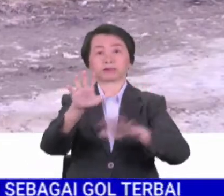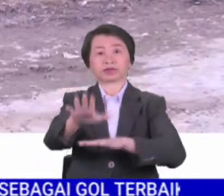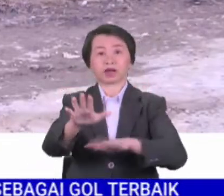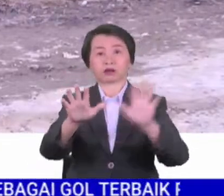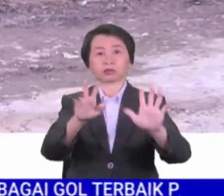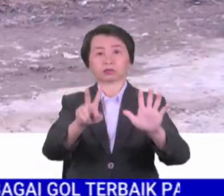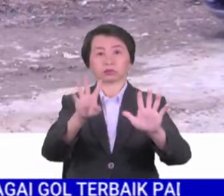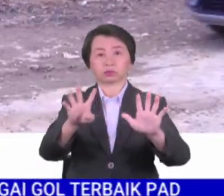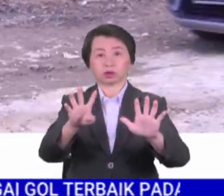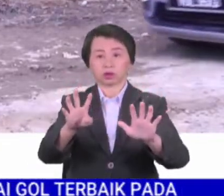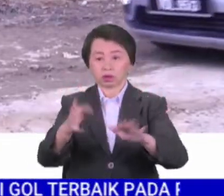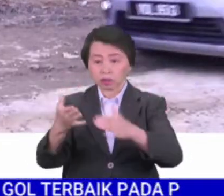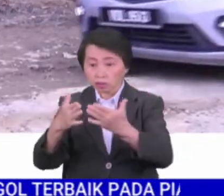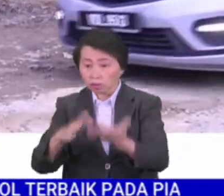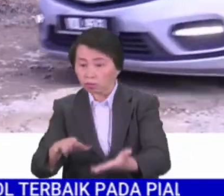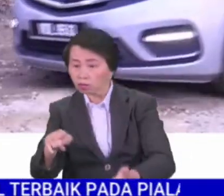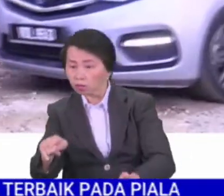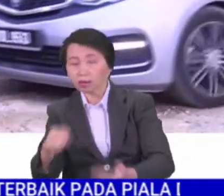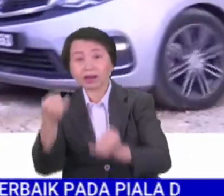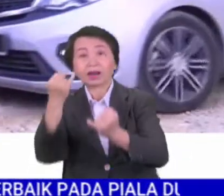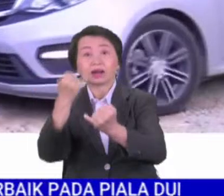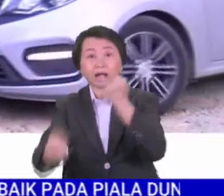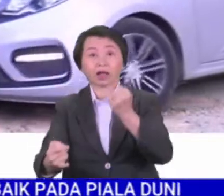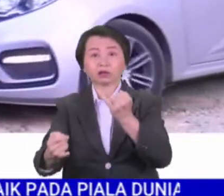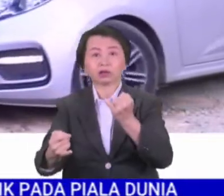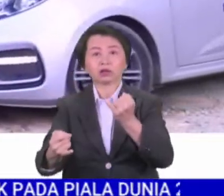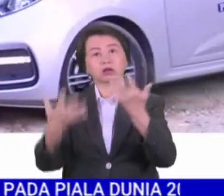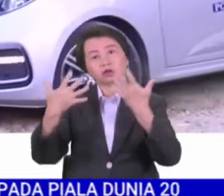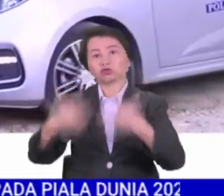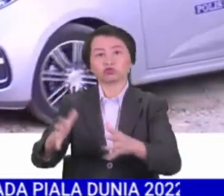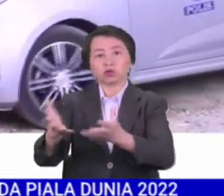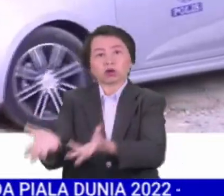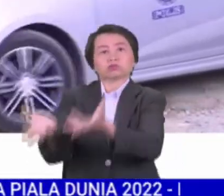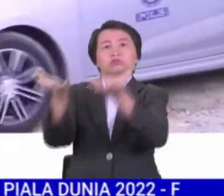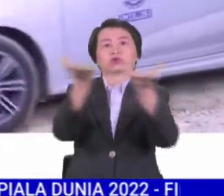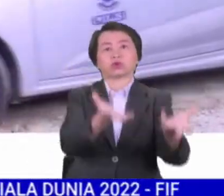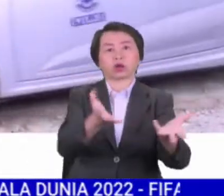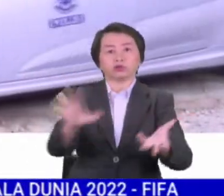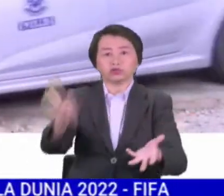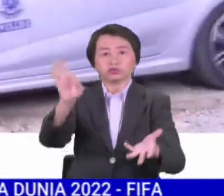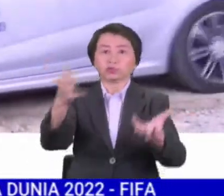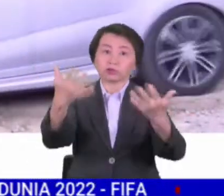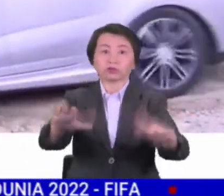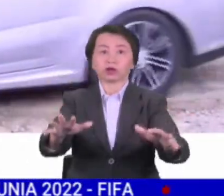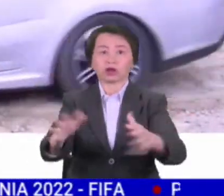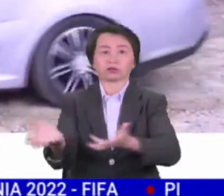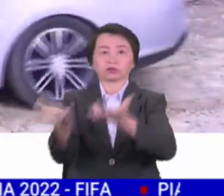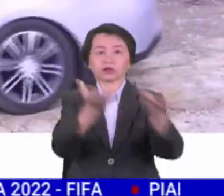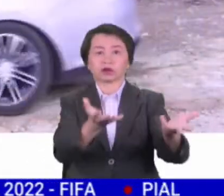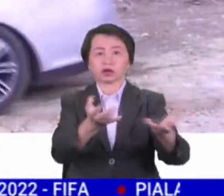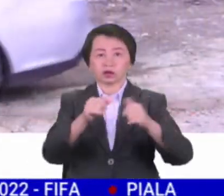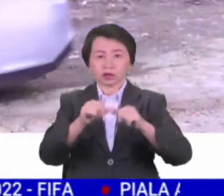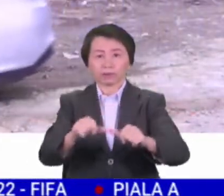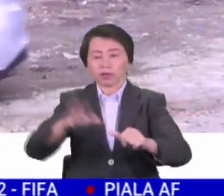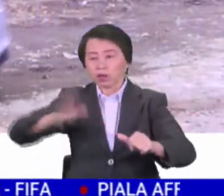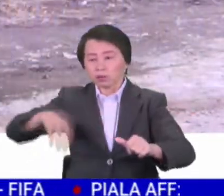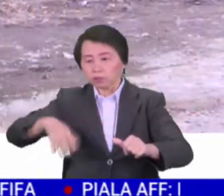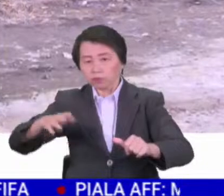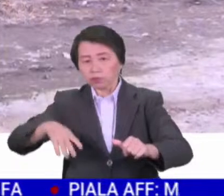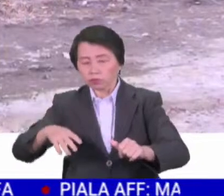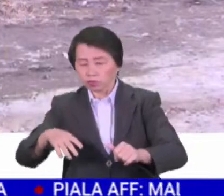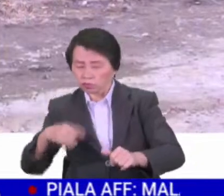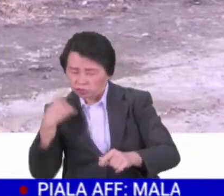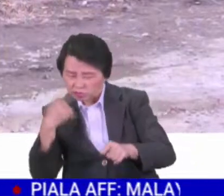tadi, mayat mangsa yang terakhir telah pun dikeluarkan. Namun masih belum lagi kita